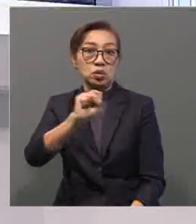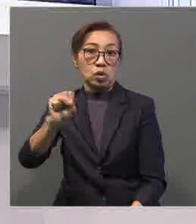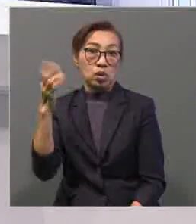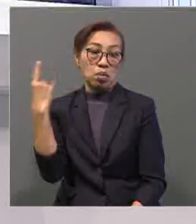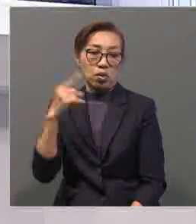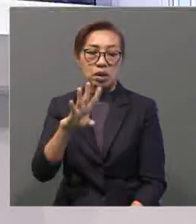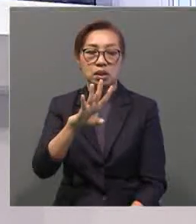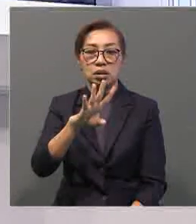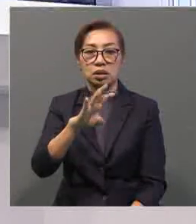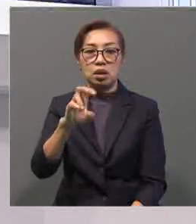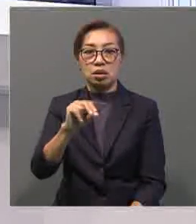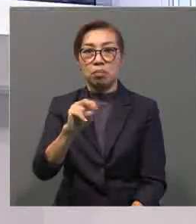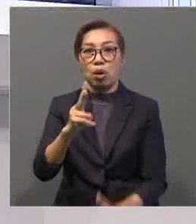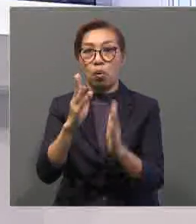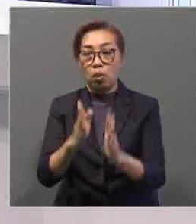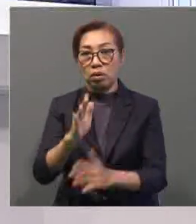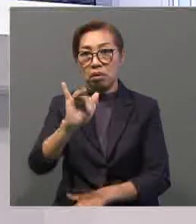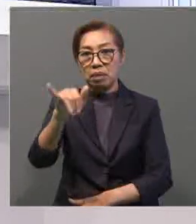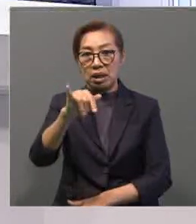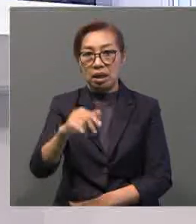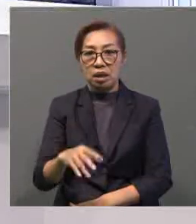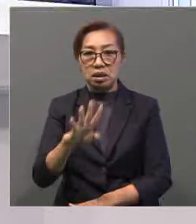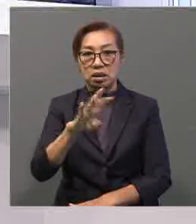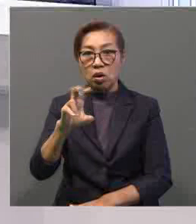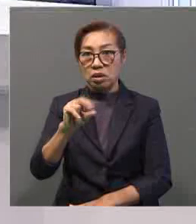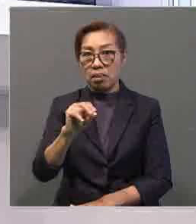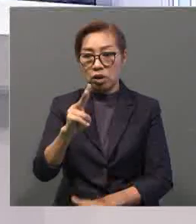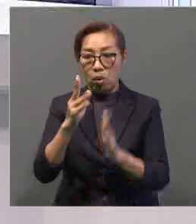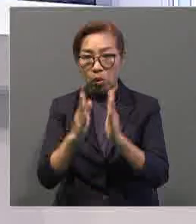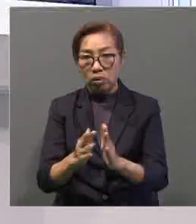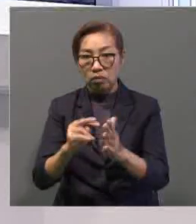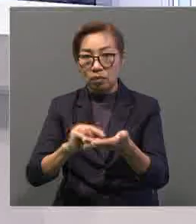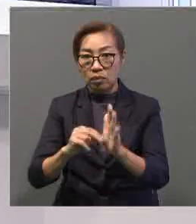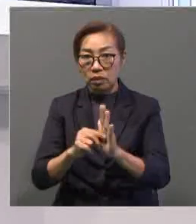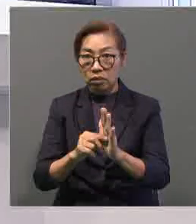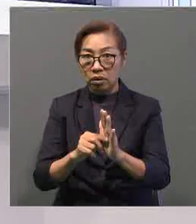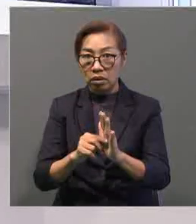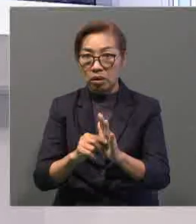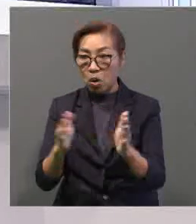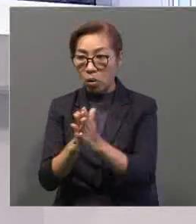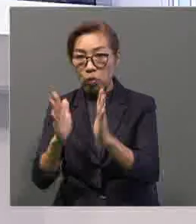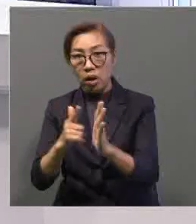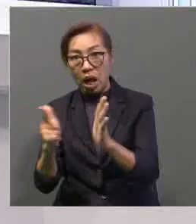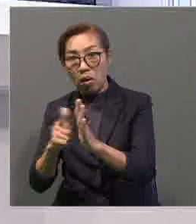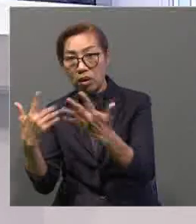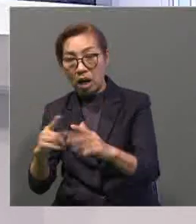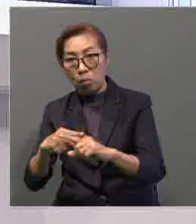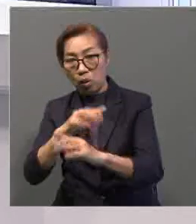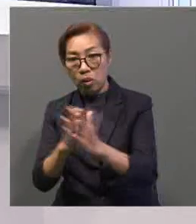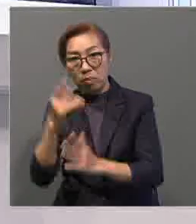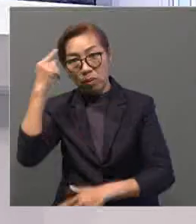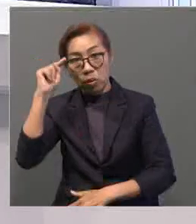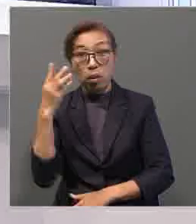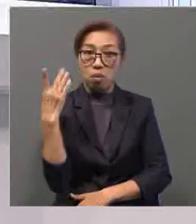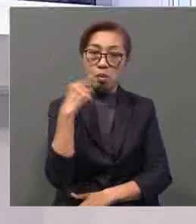432คนด้วยกันคือไม่แน่ใจว่า 432คนเนี่ยจะหมายถึงในส่วนของที่ลาออกด้วยหรือเปล่าเมื่อวานนี้อย่างคุณเก่ง